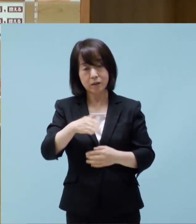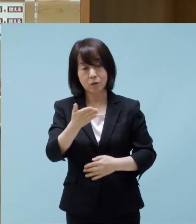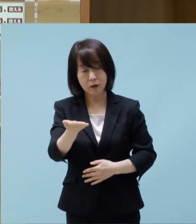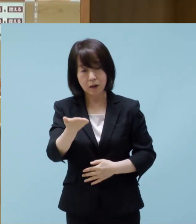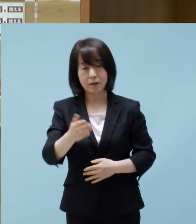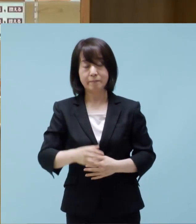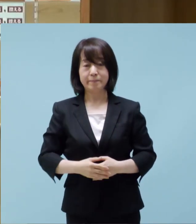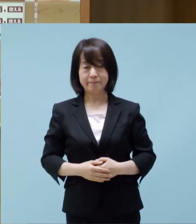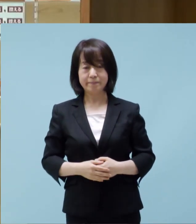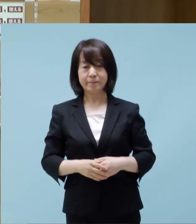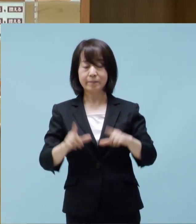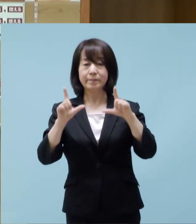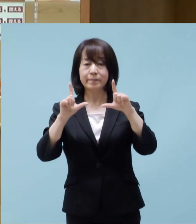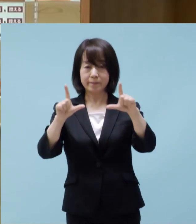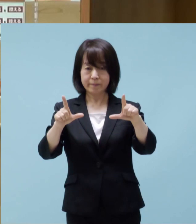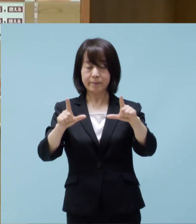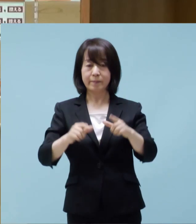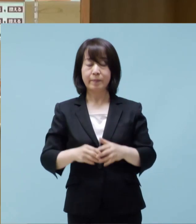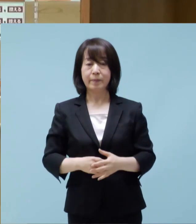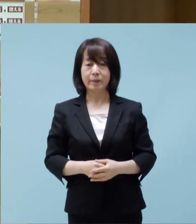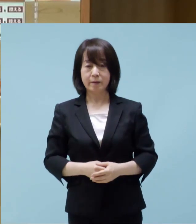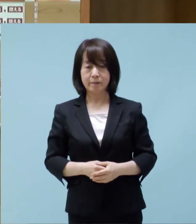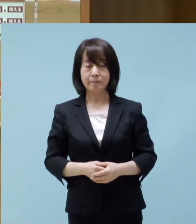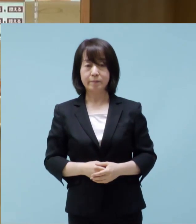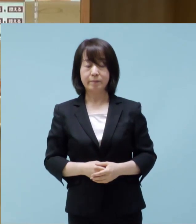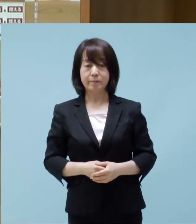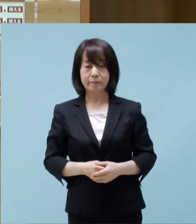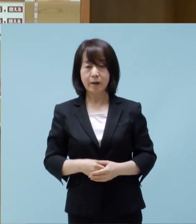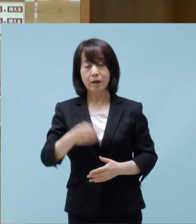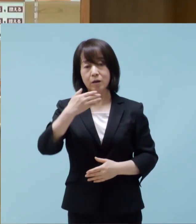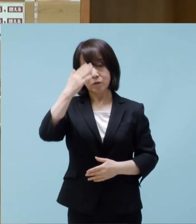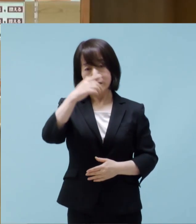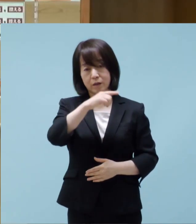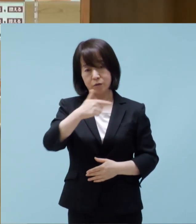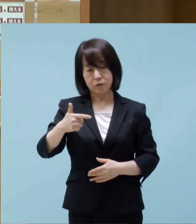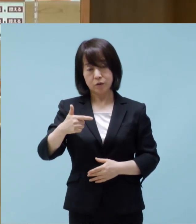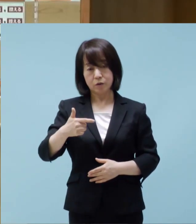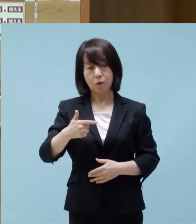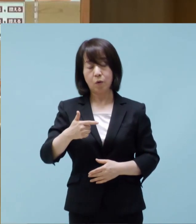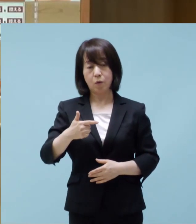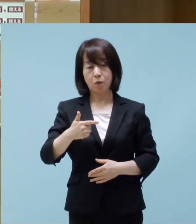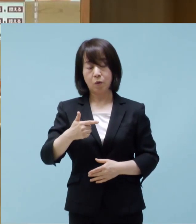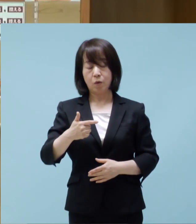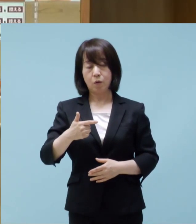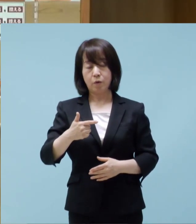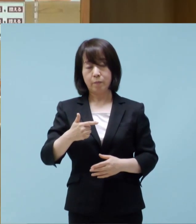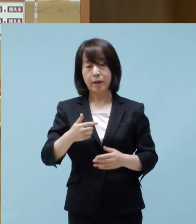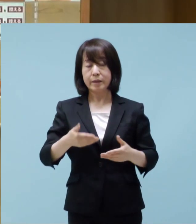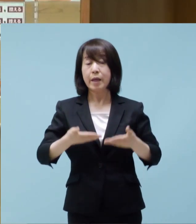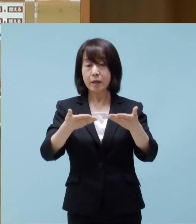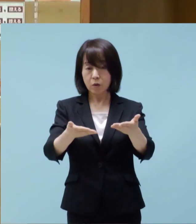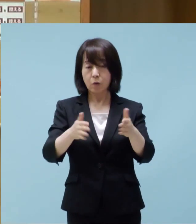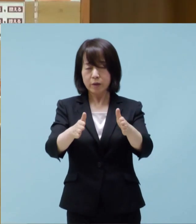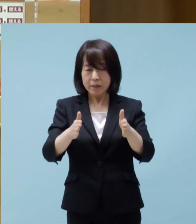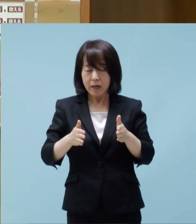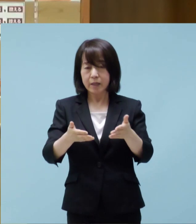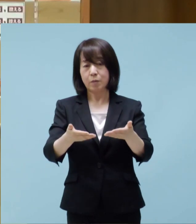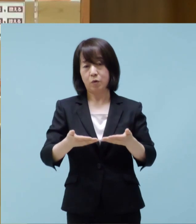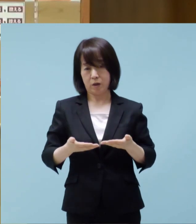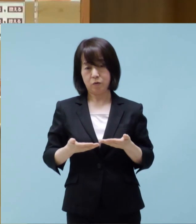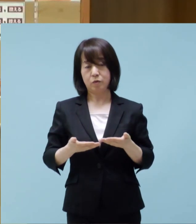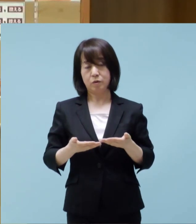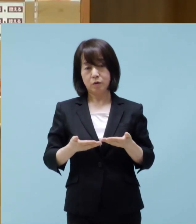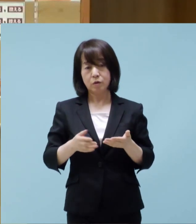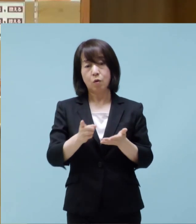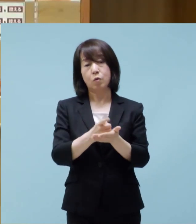なんて言うんでしょうか、提供を控えていただくとこういうことも、対処方針上できるということがありましたので、札幌の極